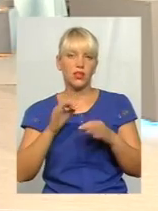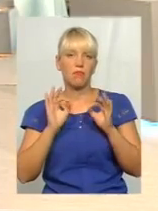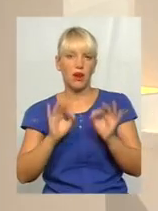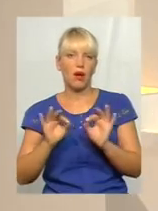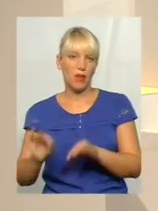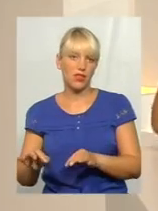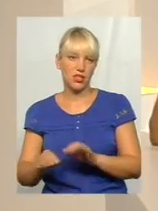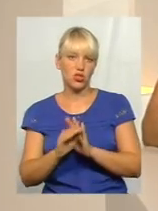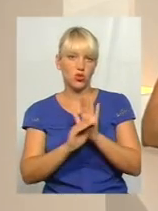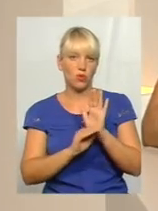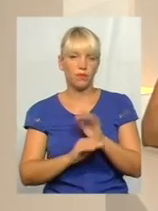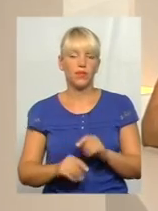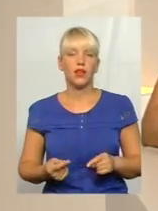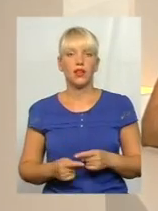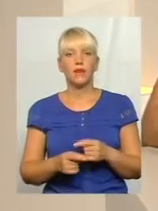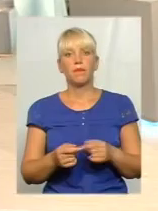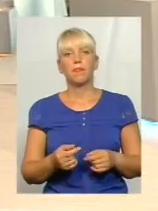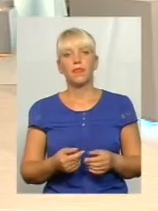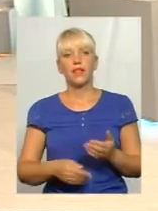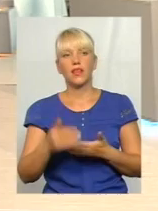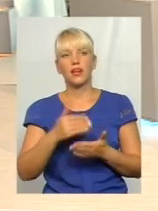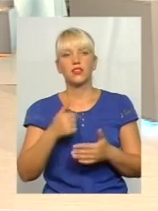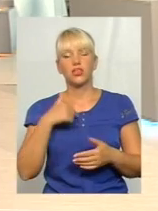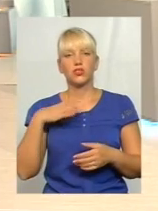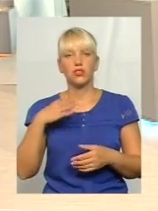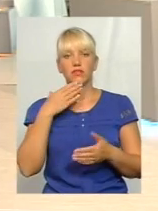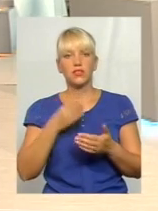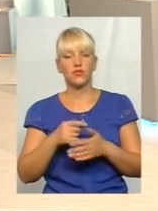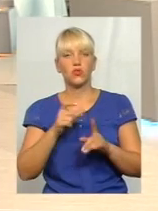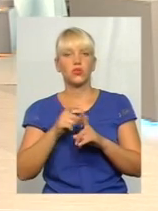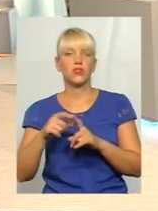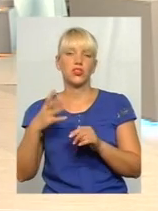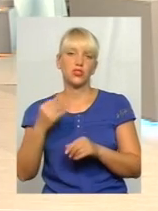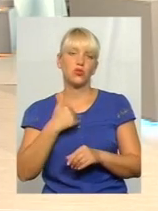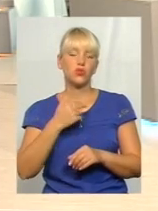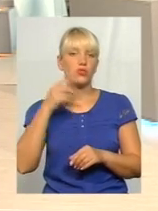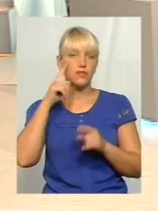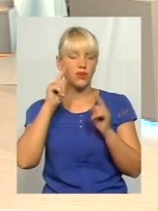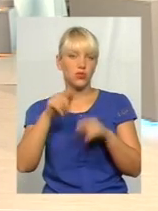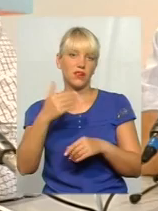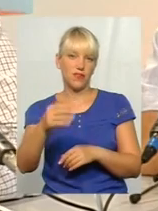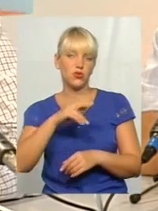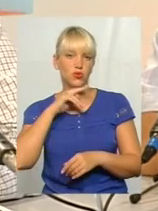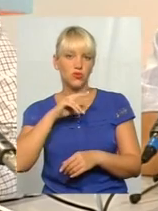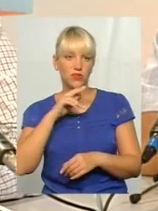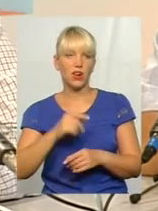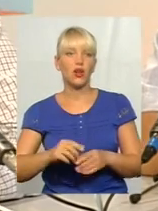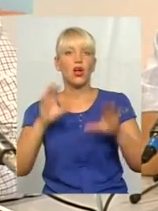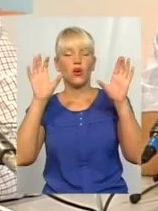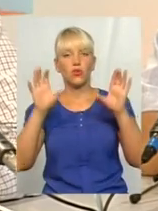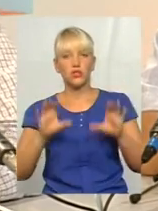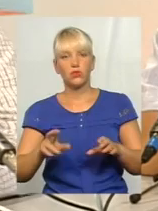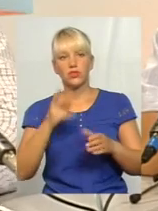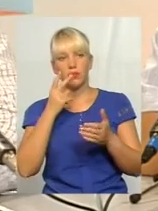зрозумів ви хотіли що сзати нареш я да дочекався свого слова хочу ще раз звернути вашу увагу Конституція